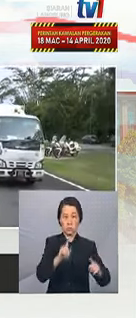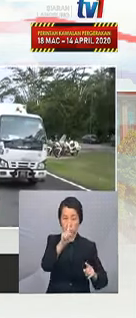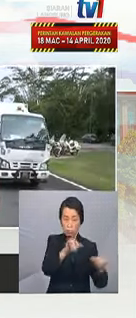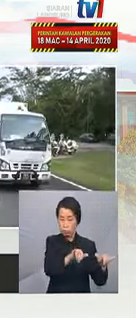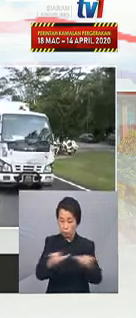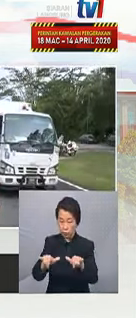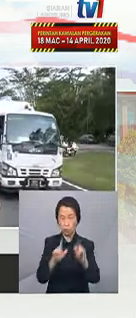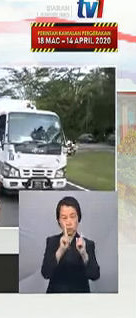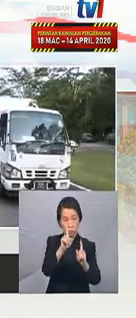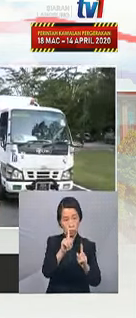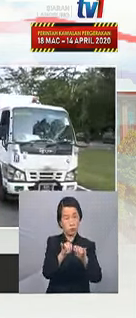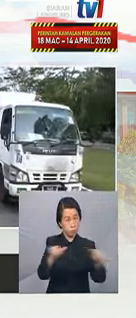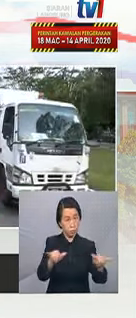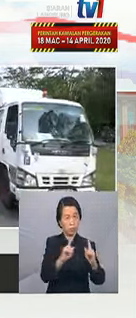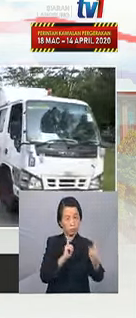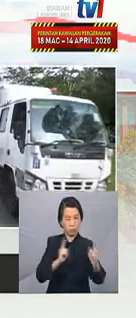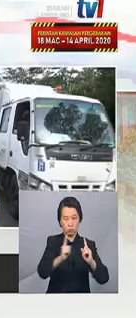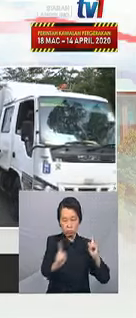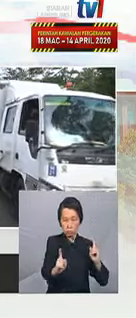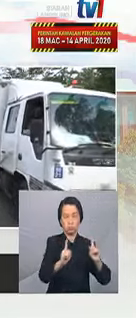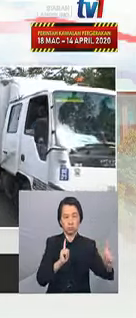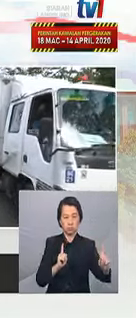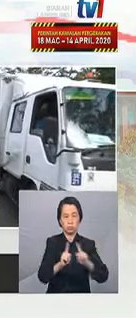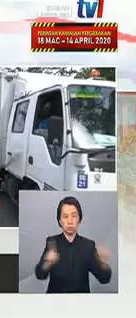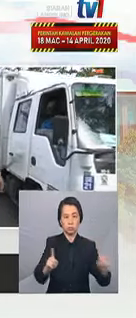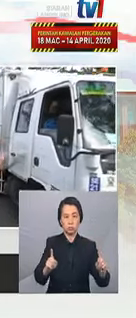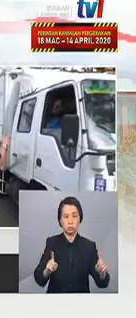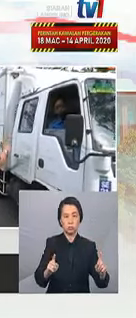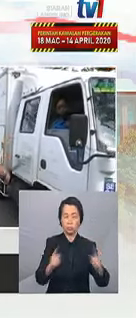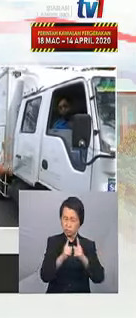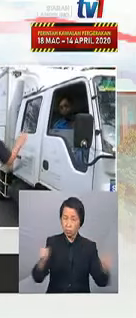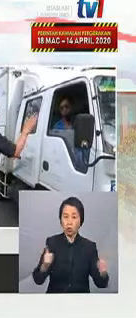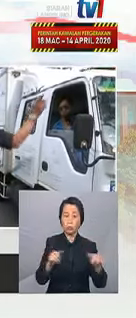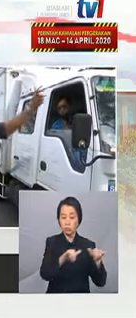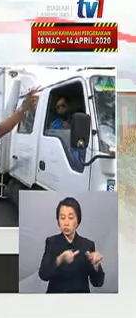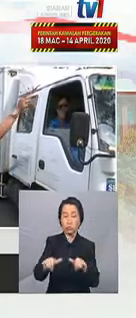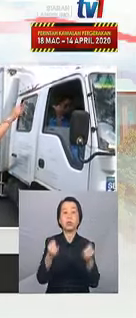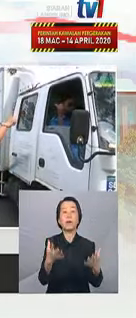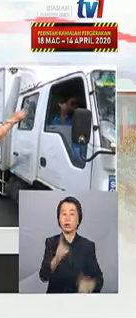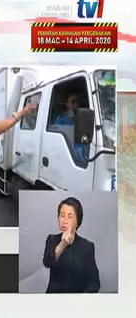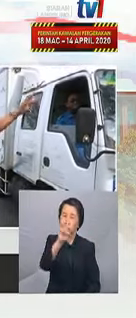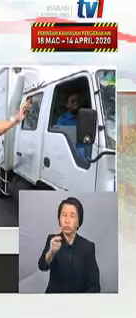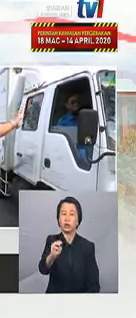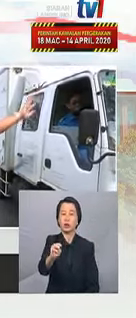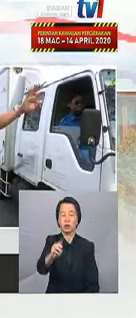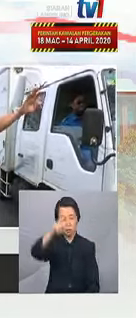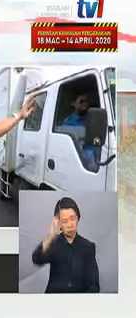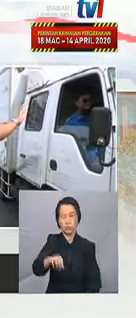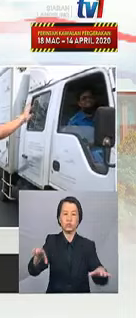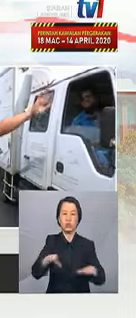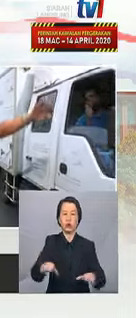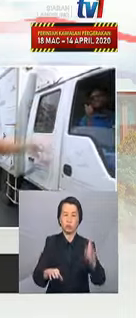diri daripada individu yang lain sejauh 1 meter. Itu saja yang perlu kita